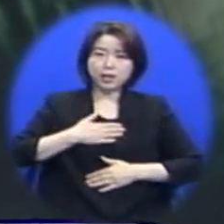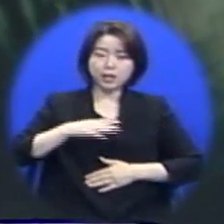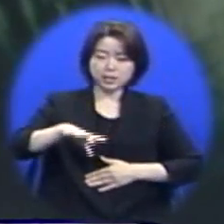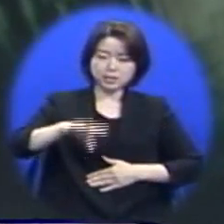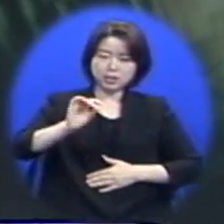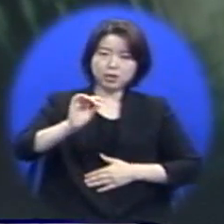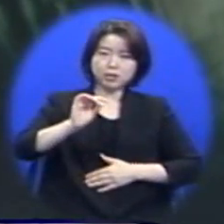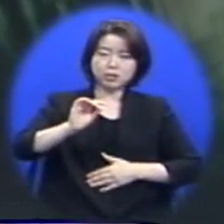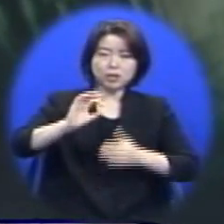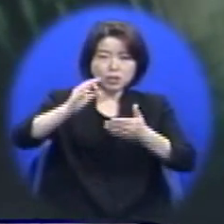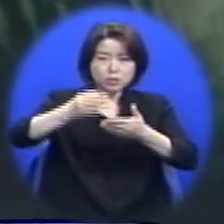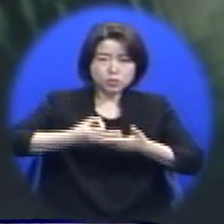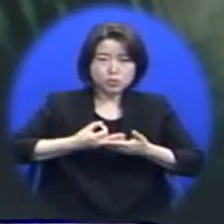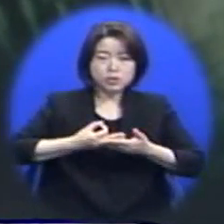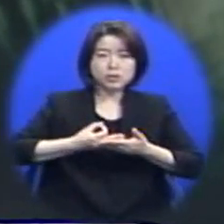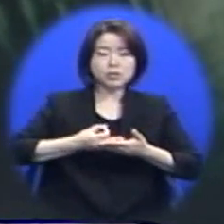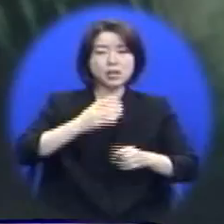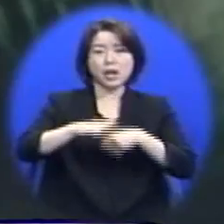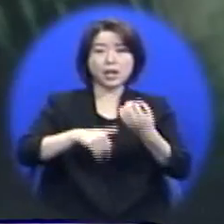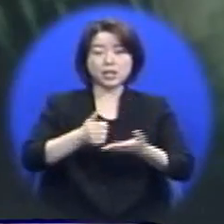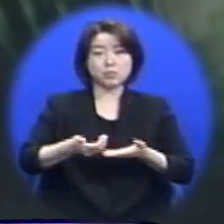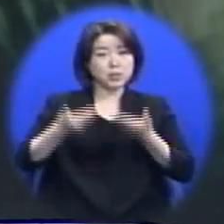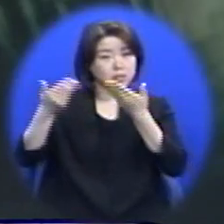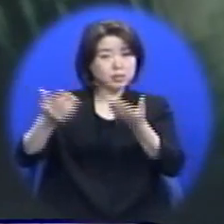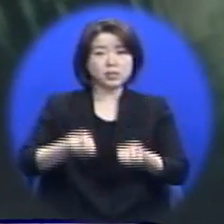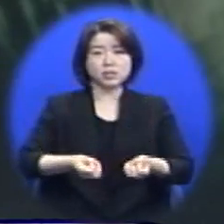수익을 하나님께 드리는 절기만 아닙니다.